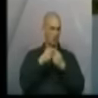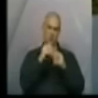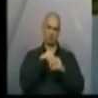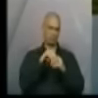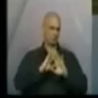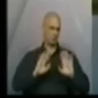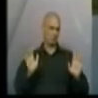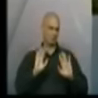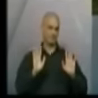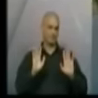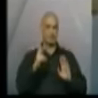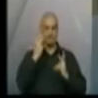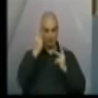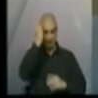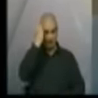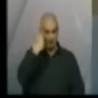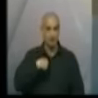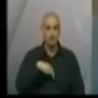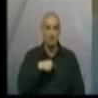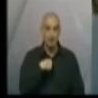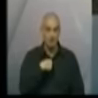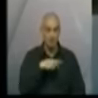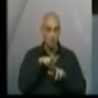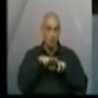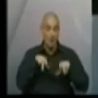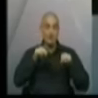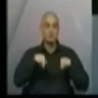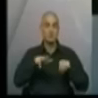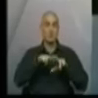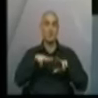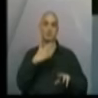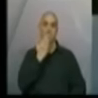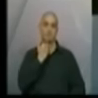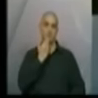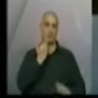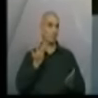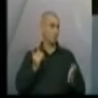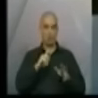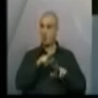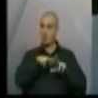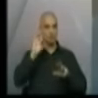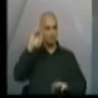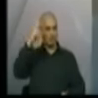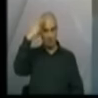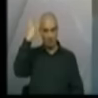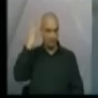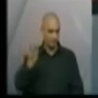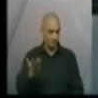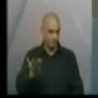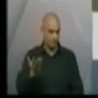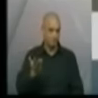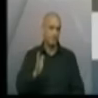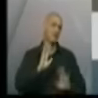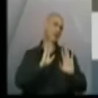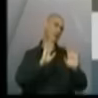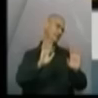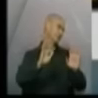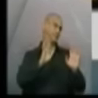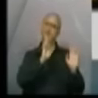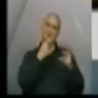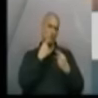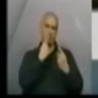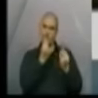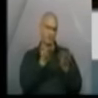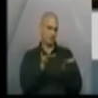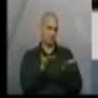פה כדא ש אזכיר לעצמנו שהארץ הזו היא ארץ ישראל היא לא ארץ ישמעאל מ הים ן אי אפשר להגיד